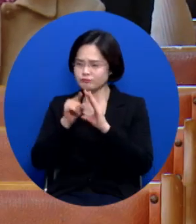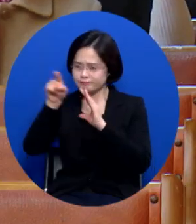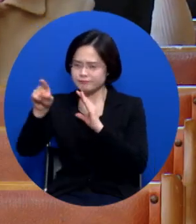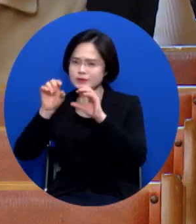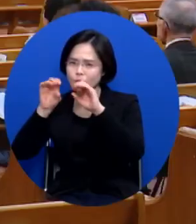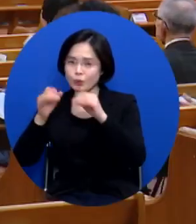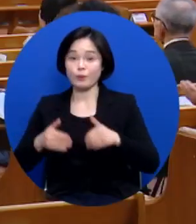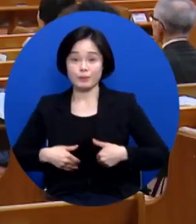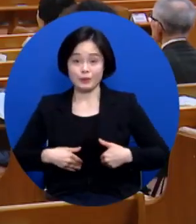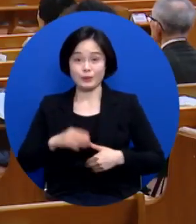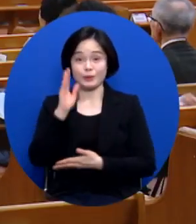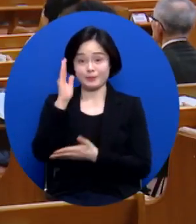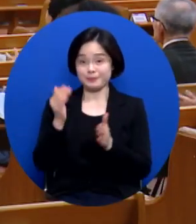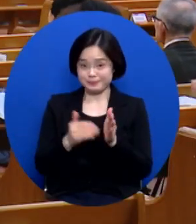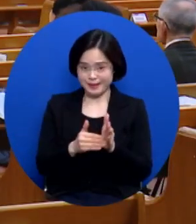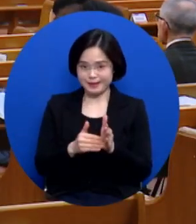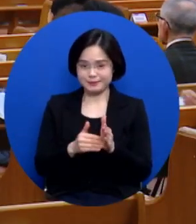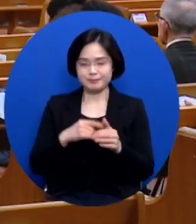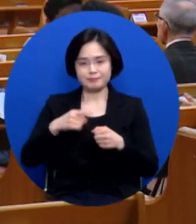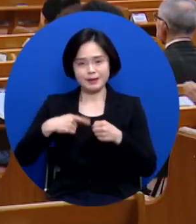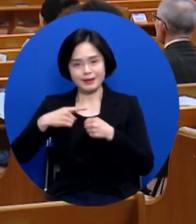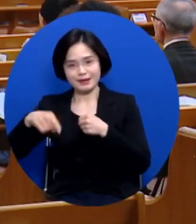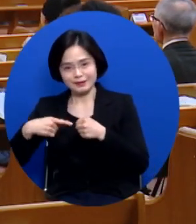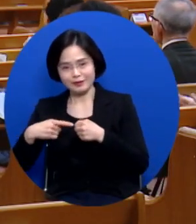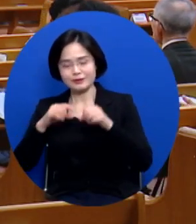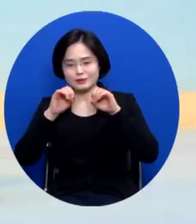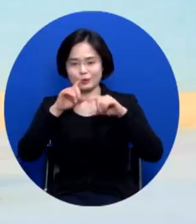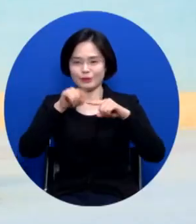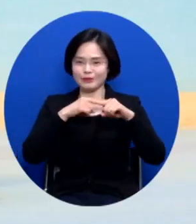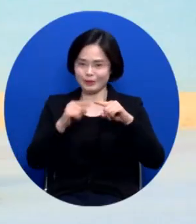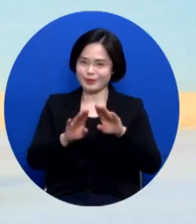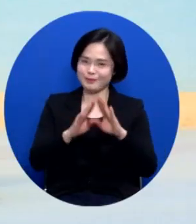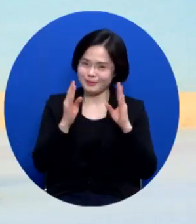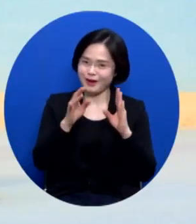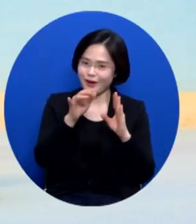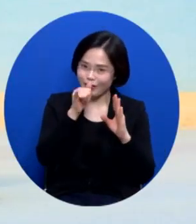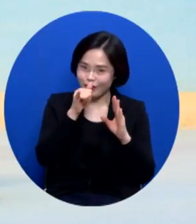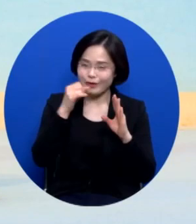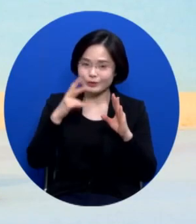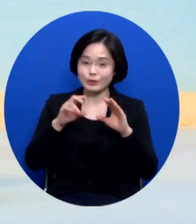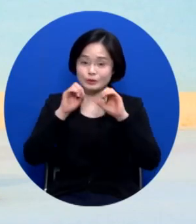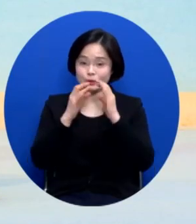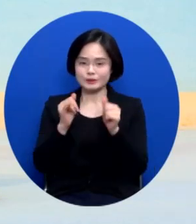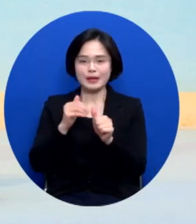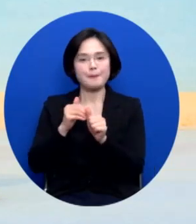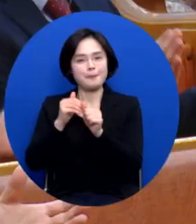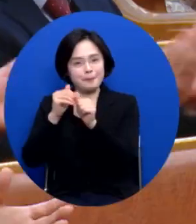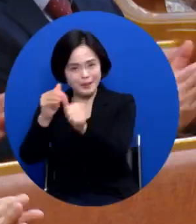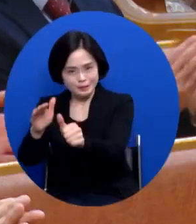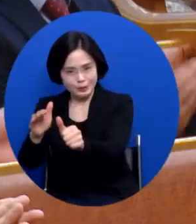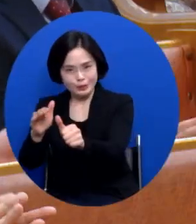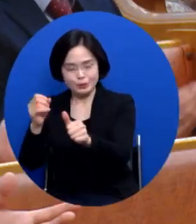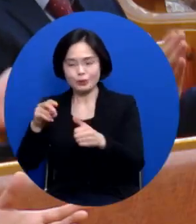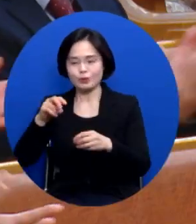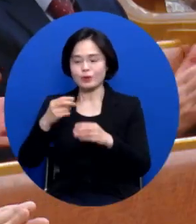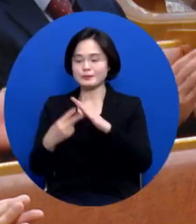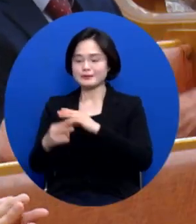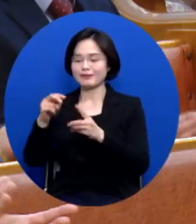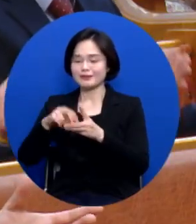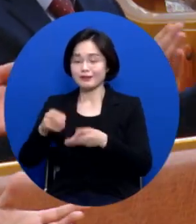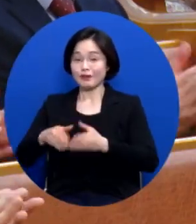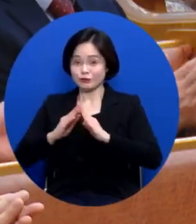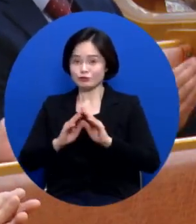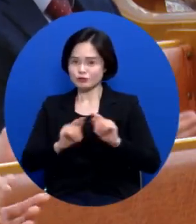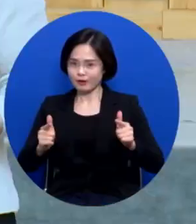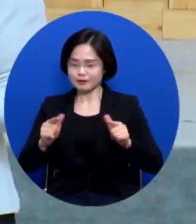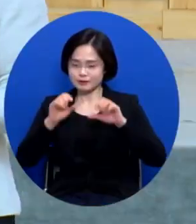울산노회 세계선교회는 매년 선교대회와 선교정탐을 개최하고 선교사 파송, 비전센터 건축 등